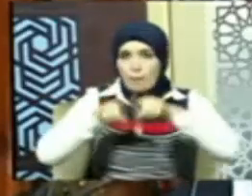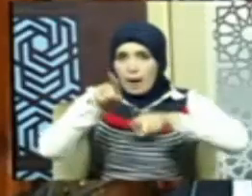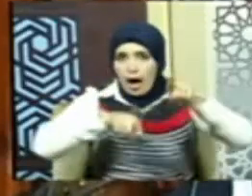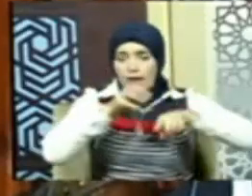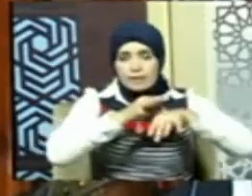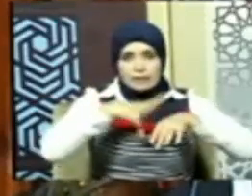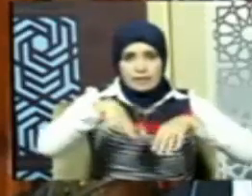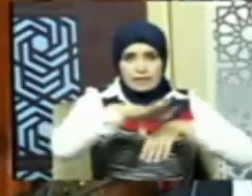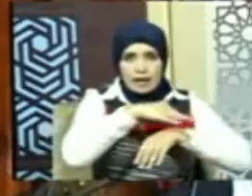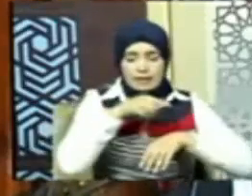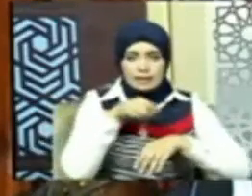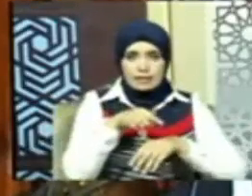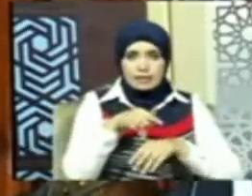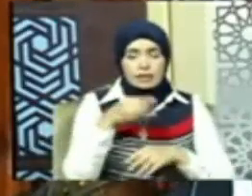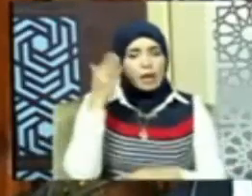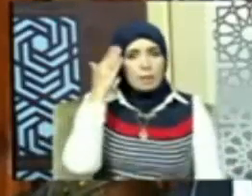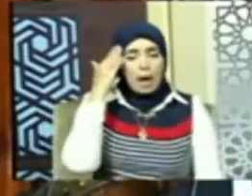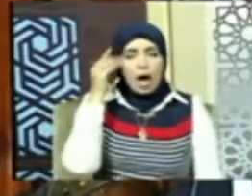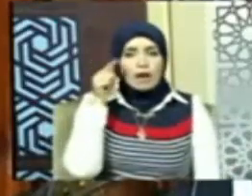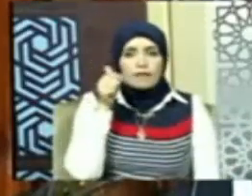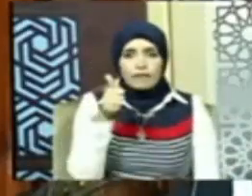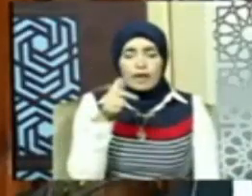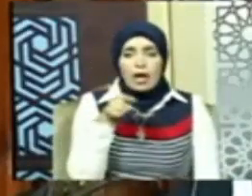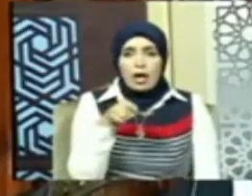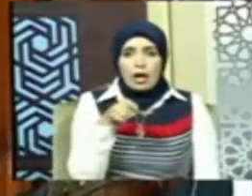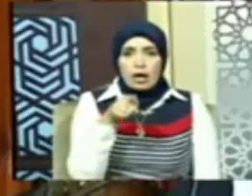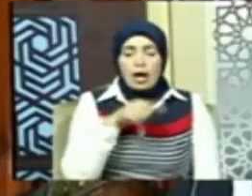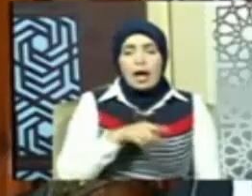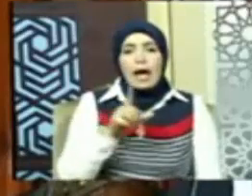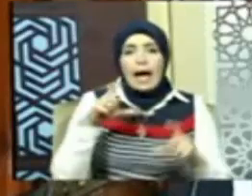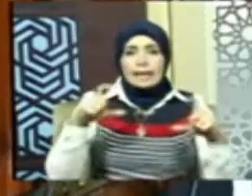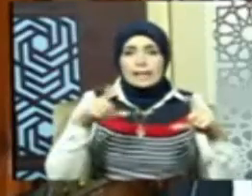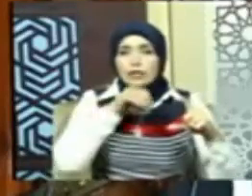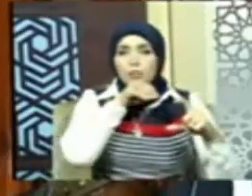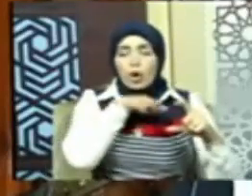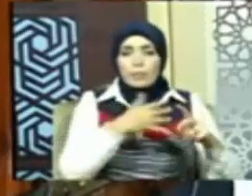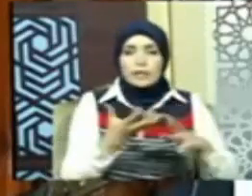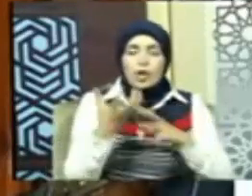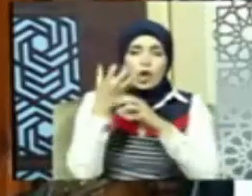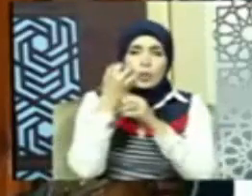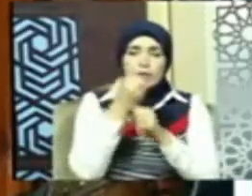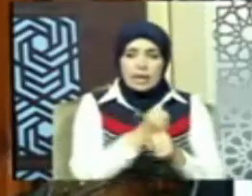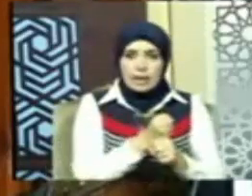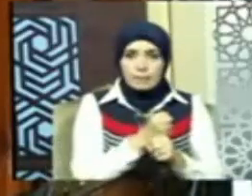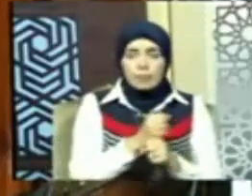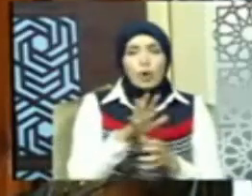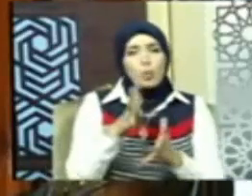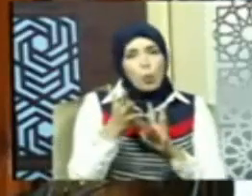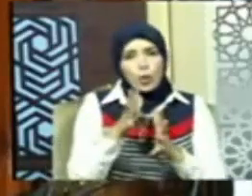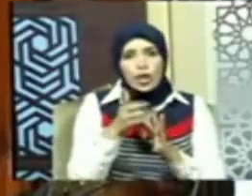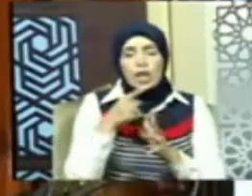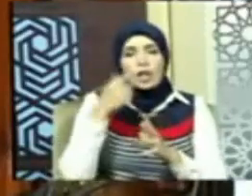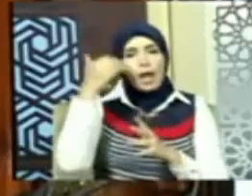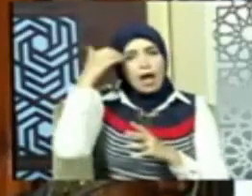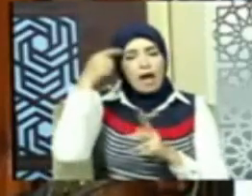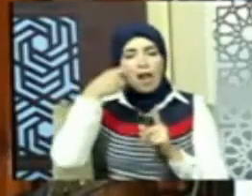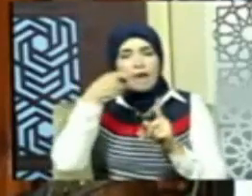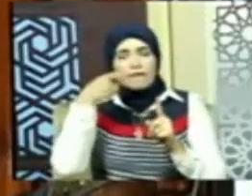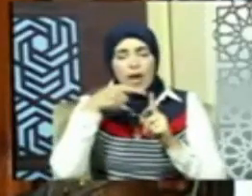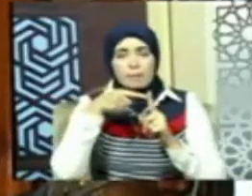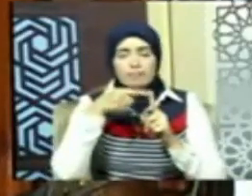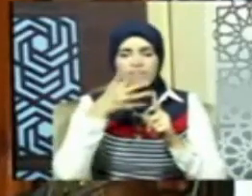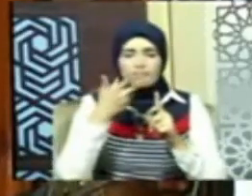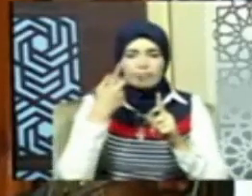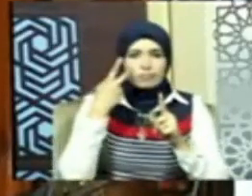العلم أو أحاديث النبي صلى الله عليه وسلم ربما يفهمونها على